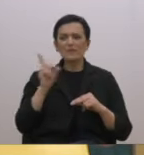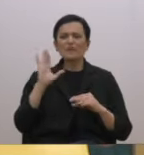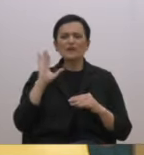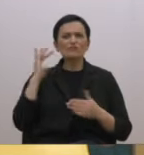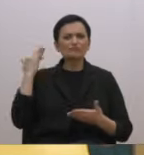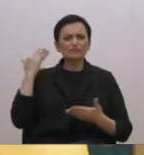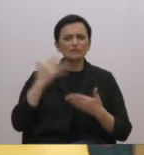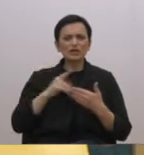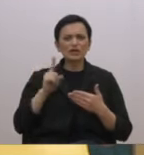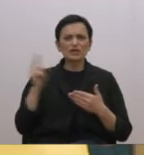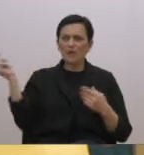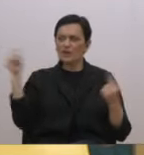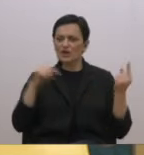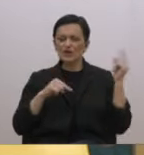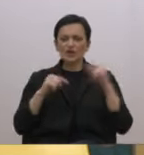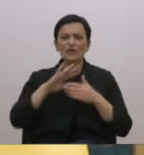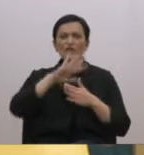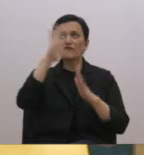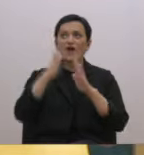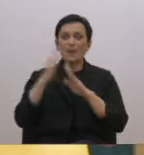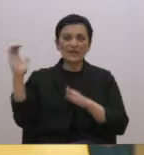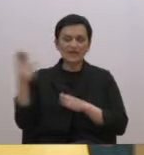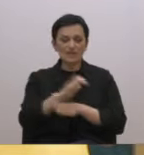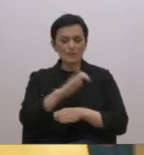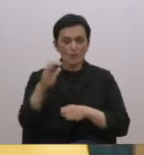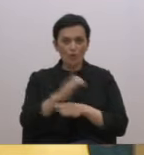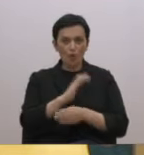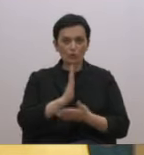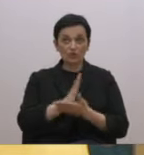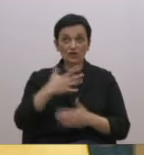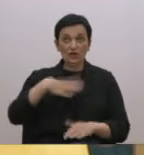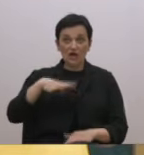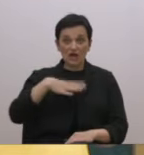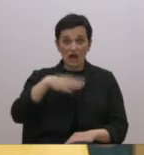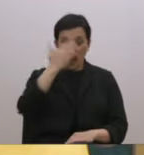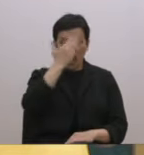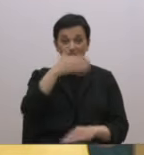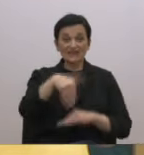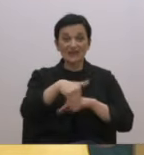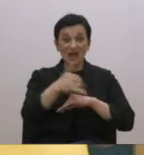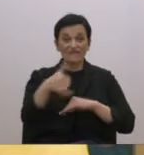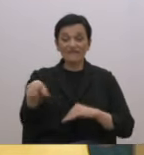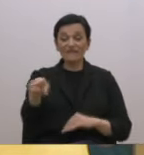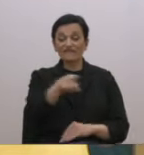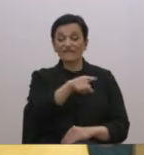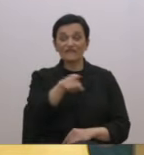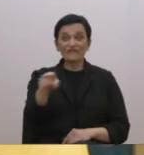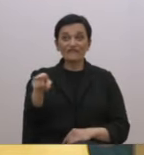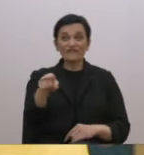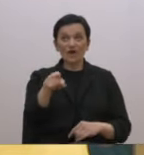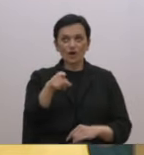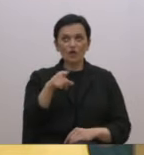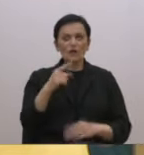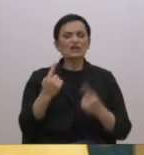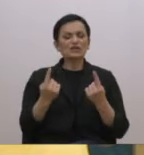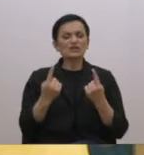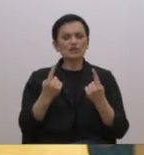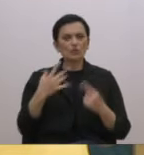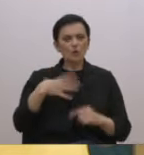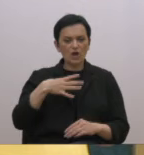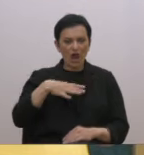ყველაფერი, იმპორტირებულია ყველაფერი. ქართველმა ხალხმა აი გარეთ რო არის, დიდებულმა ქართველმა